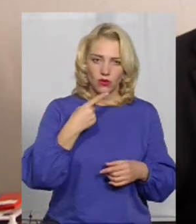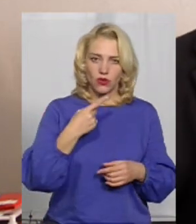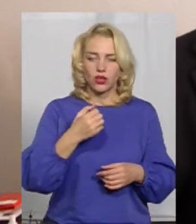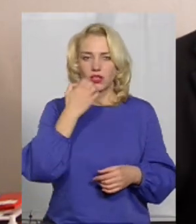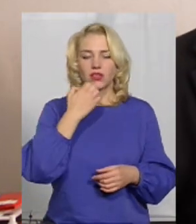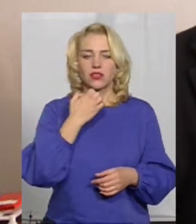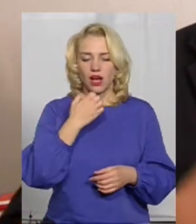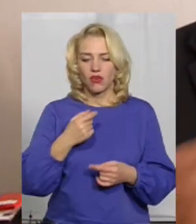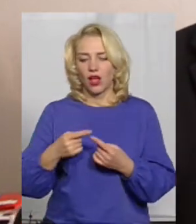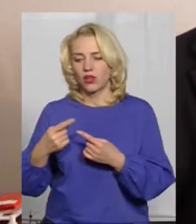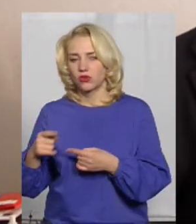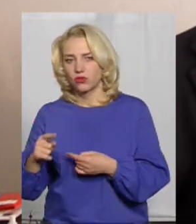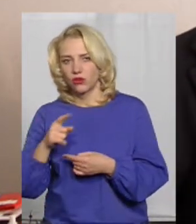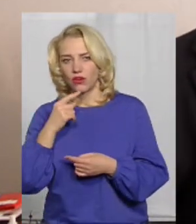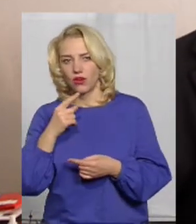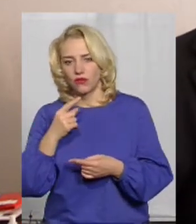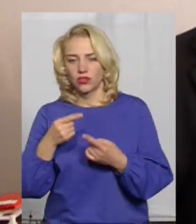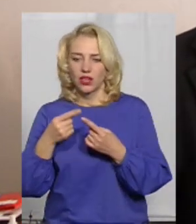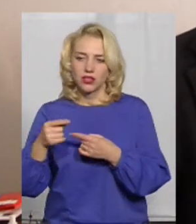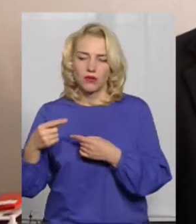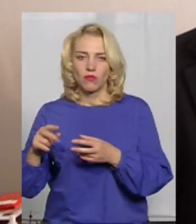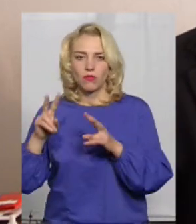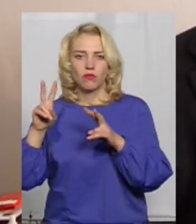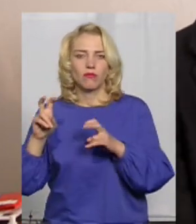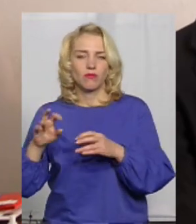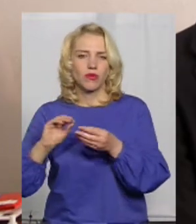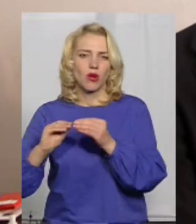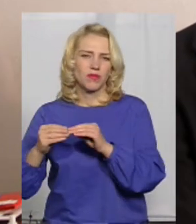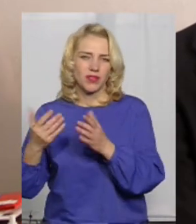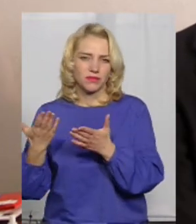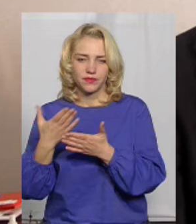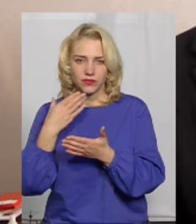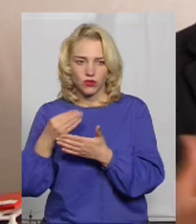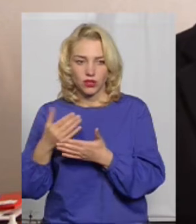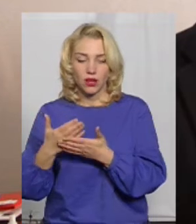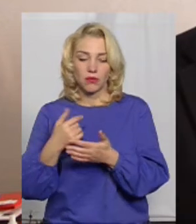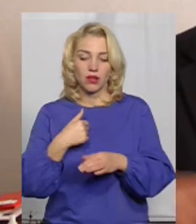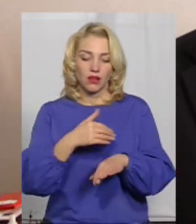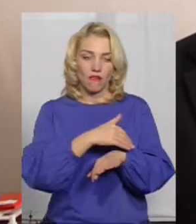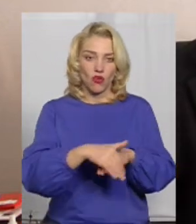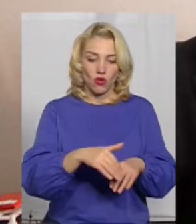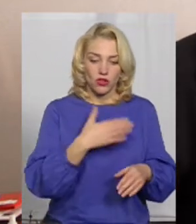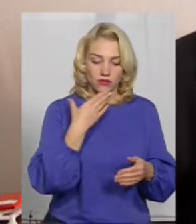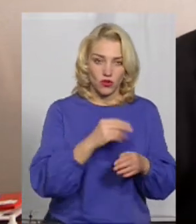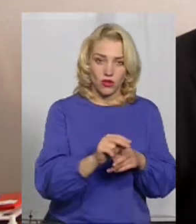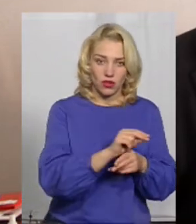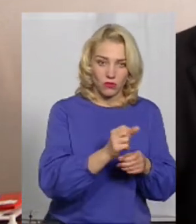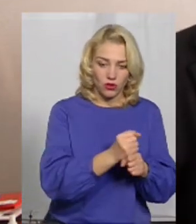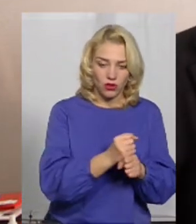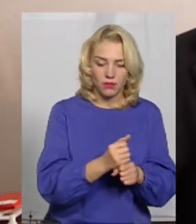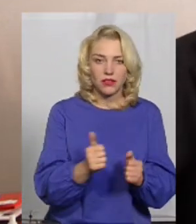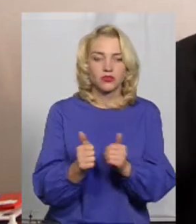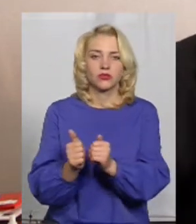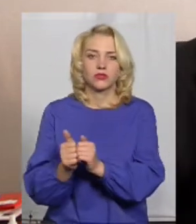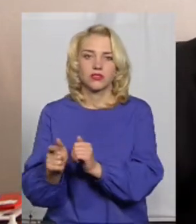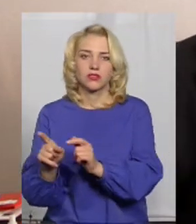теж природньо звертається з іншою проблематикою. Бо коли ми робимо, наприклад, одну вулицю, то сусідня відразу хоче, аби робили її.